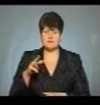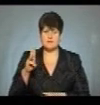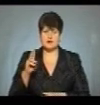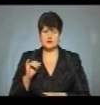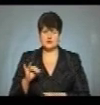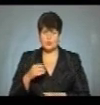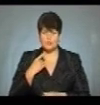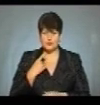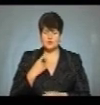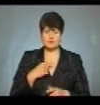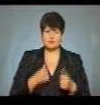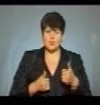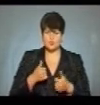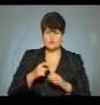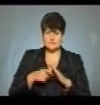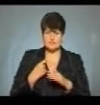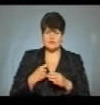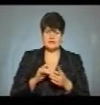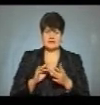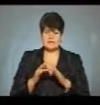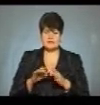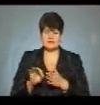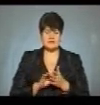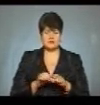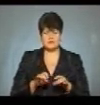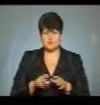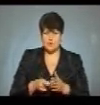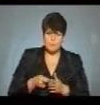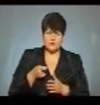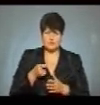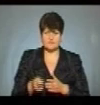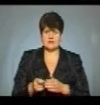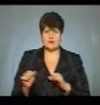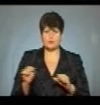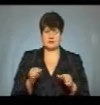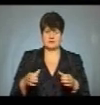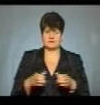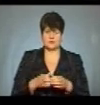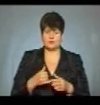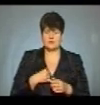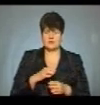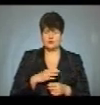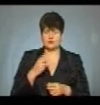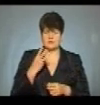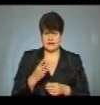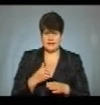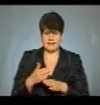конкурс дізнався з інтернету. Одразу вирішив подаватися на командира взводу. У мене було три етапи. Тобто